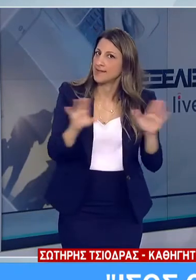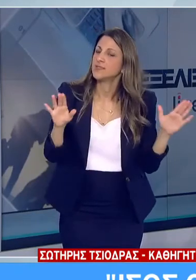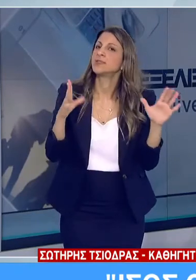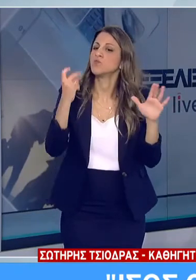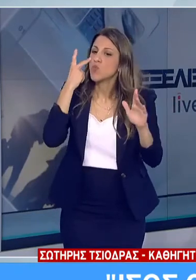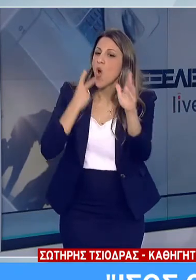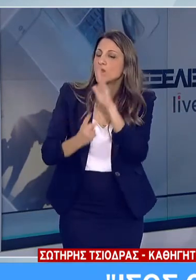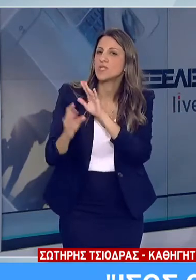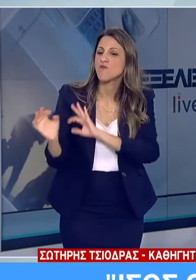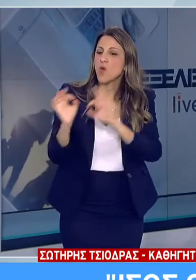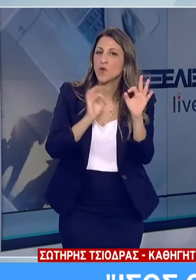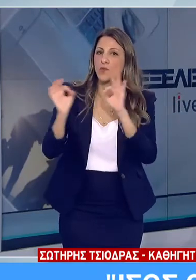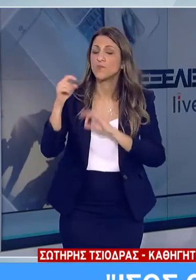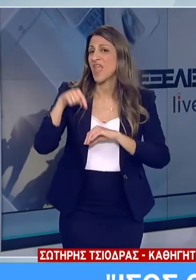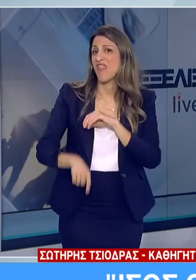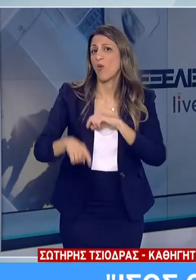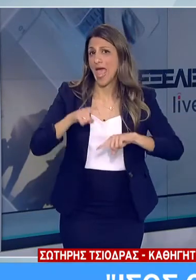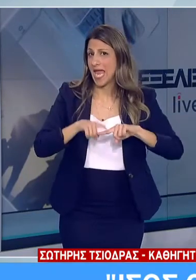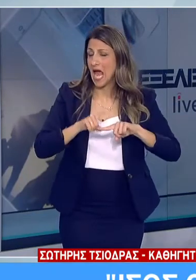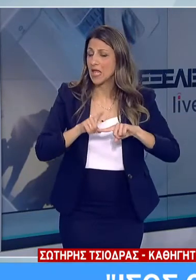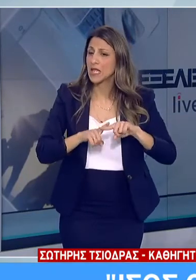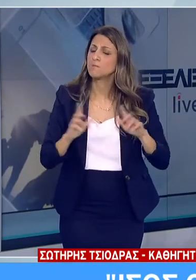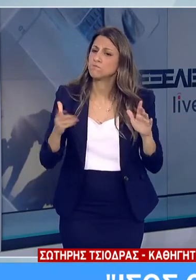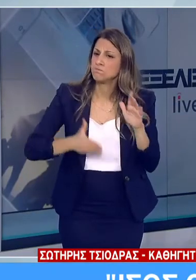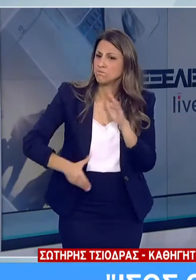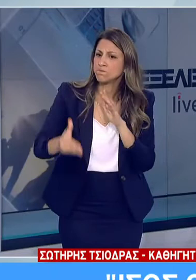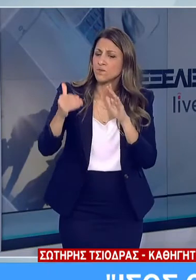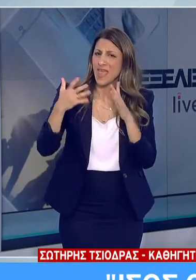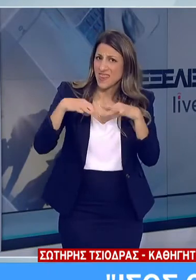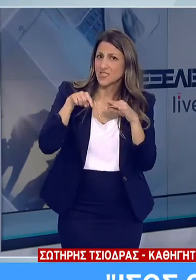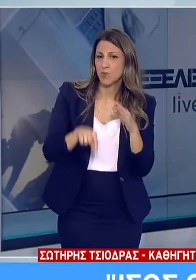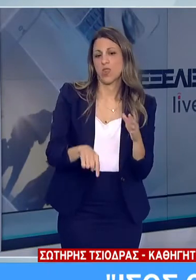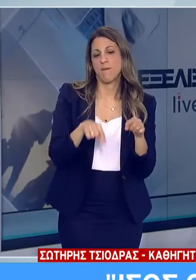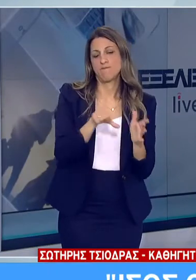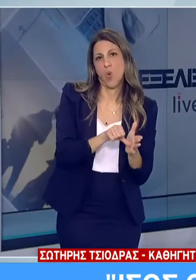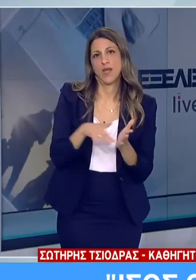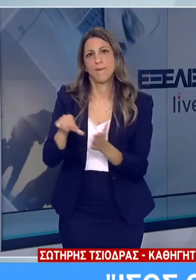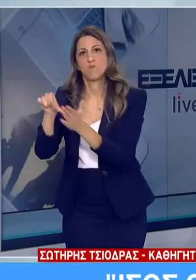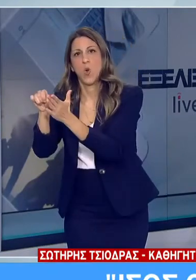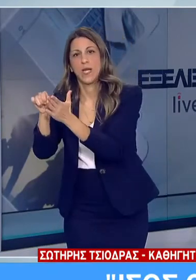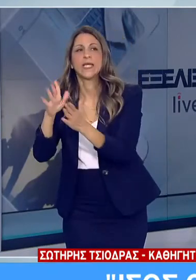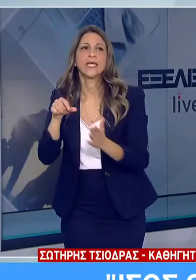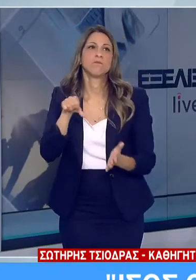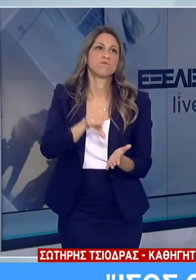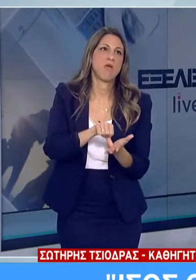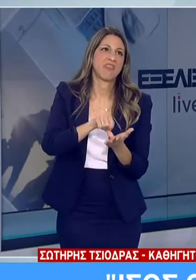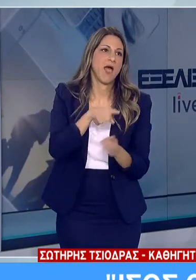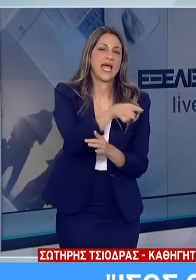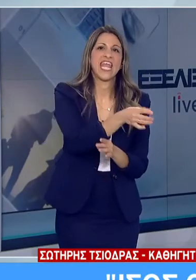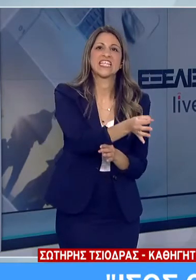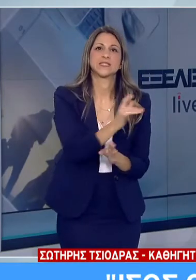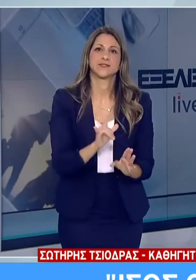ειδικές προβλέψεις. Στην πατρίδα μας, θεωρητικά, θα αρχίσει από τον εσωτερικό τουρισμό πρώτα και μετά θα πάει σε οποιαδήποτε άλλη σκέψη για άνοιγμα